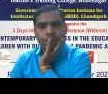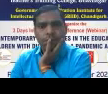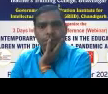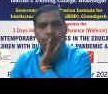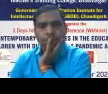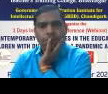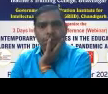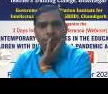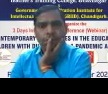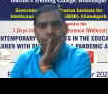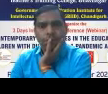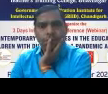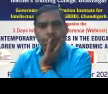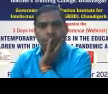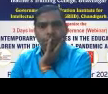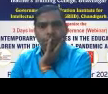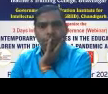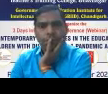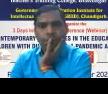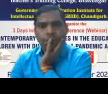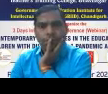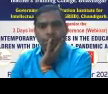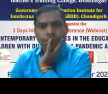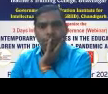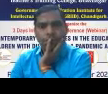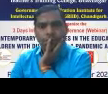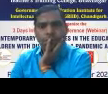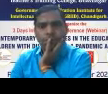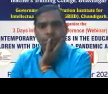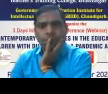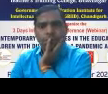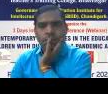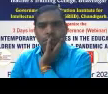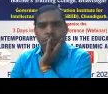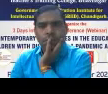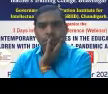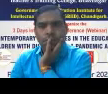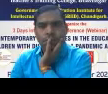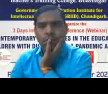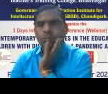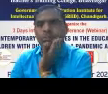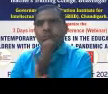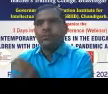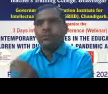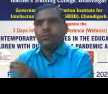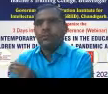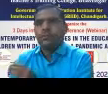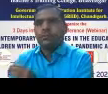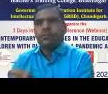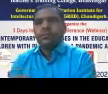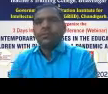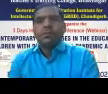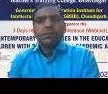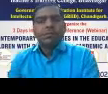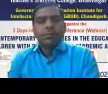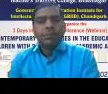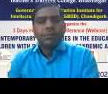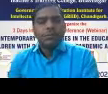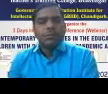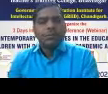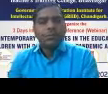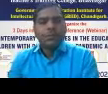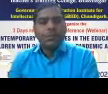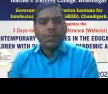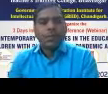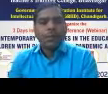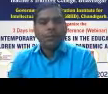और उस जो उसको चाहिए उसके लिए एक वो प्लान बना सके और उसको कैरी आउट कर सके। इसका